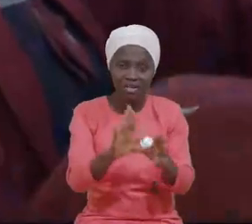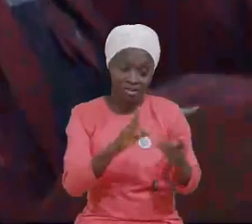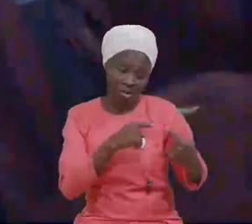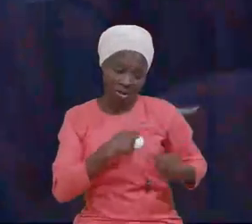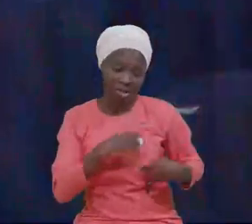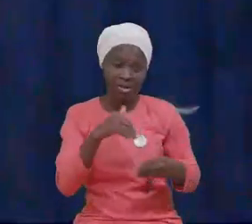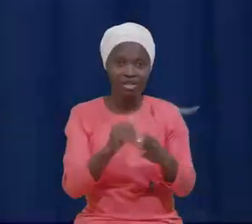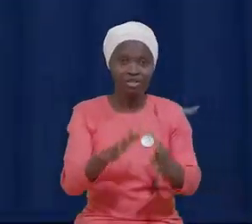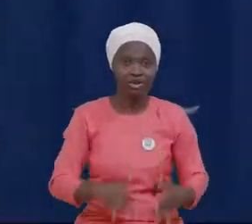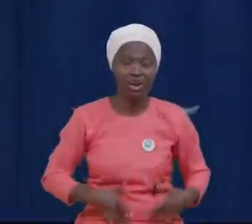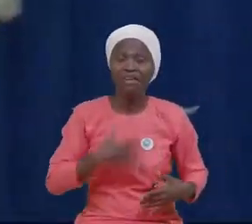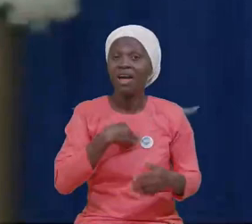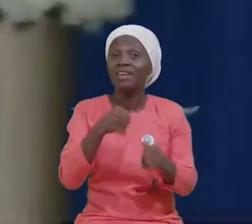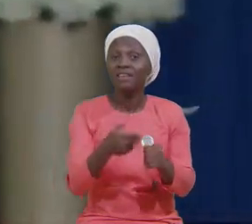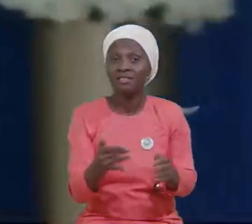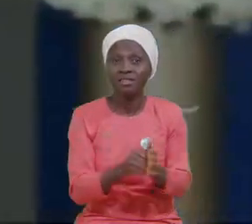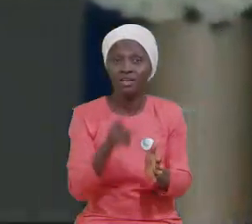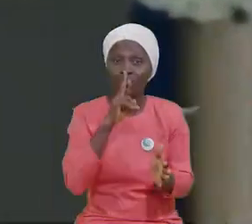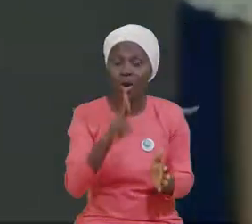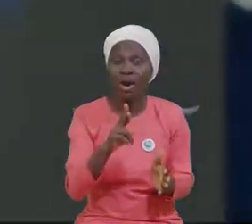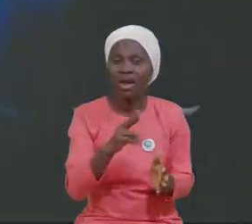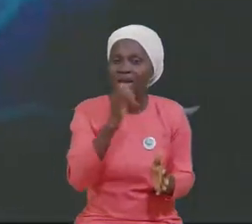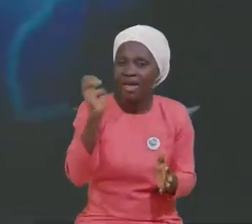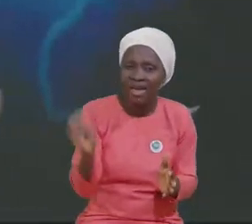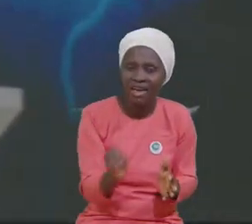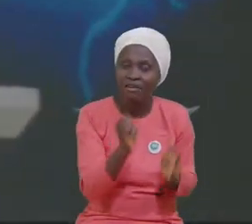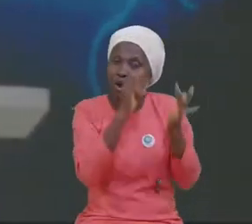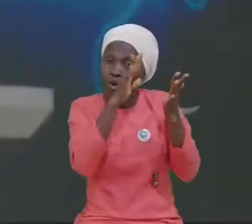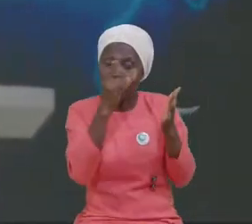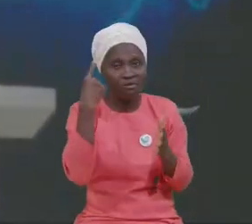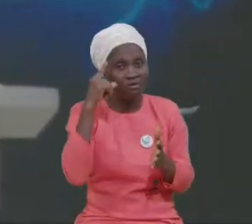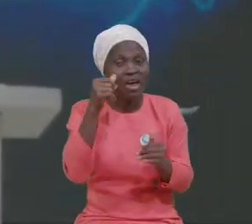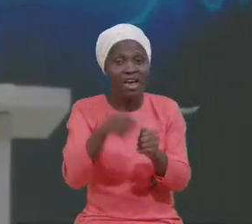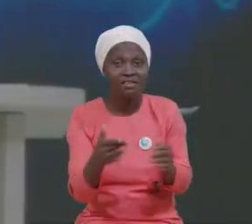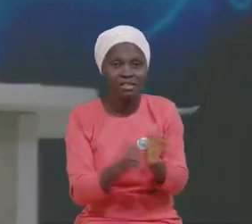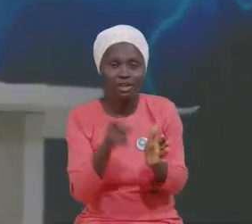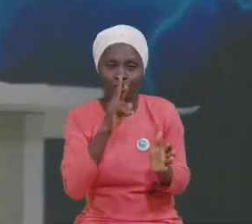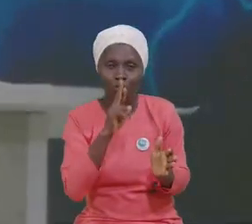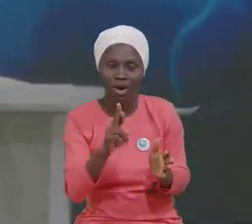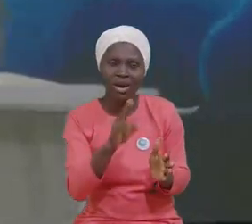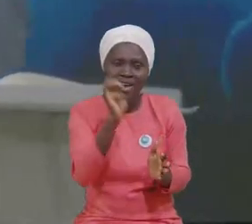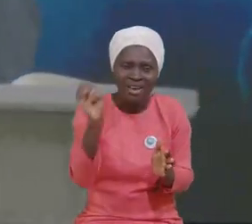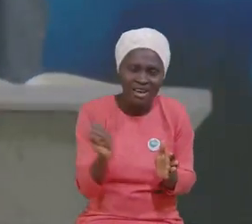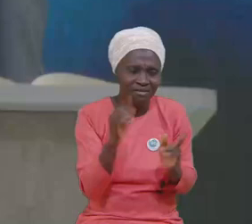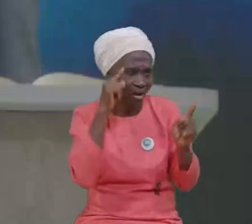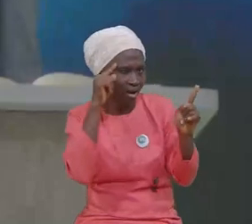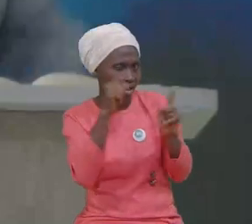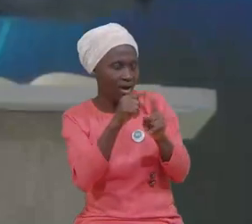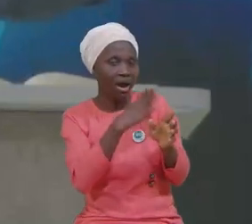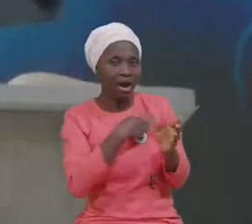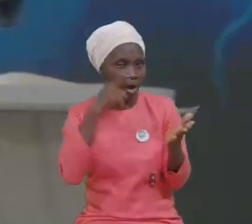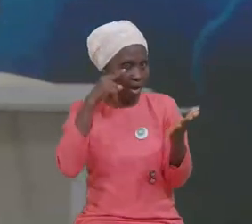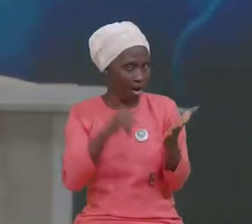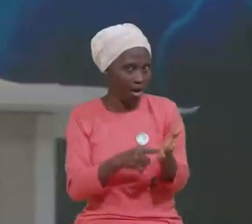Et tout ce que tu as désiré, tout ce que tu as toujours voulu, tout ce que tu as